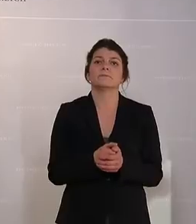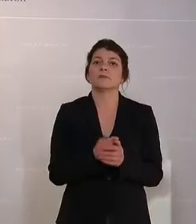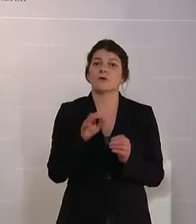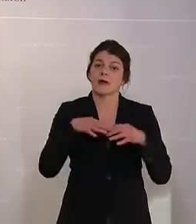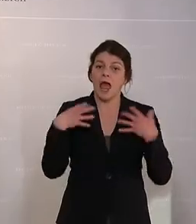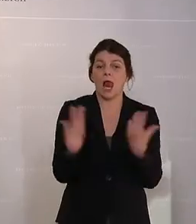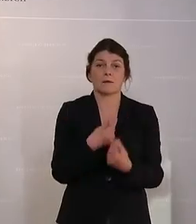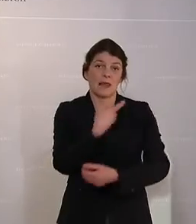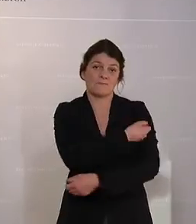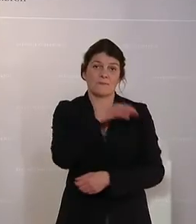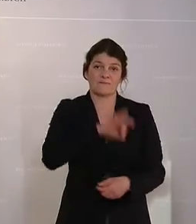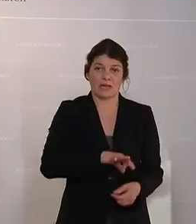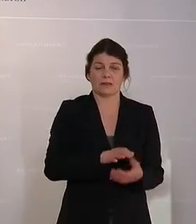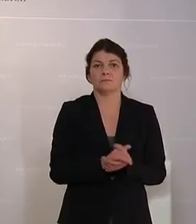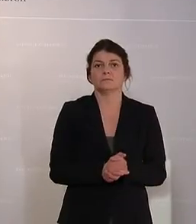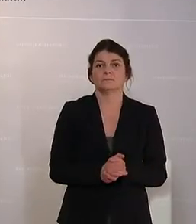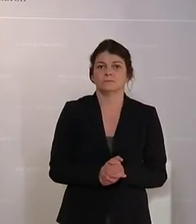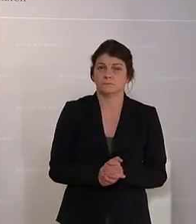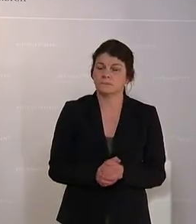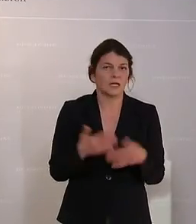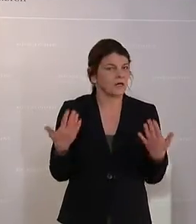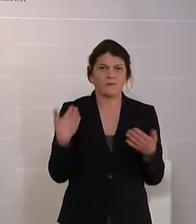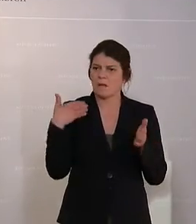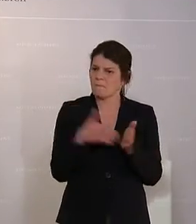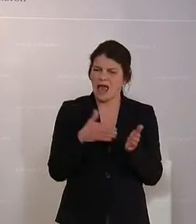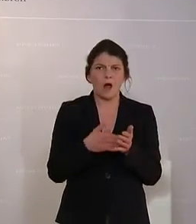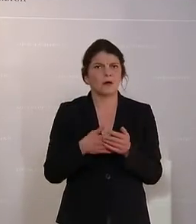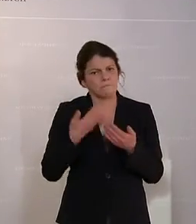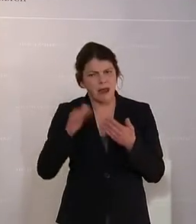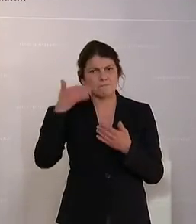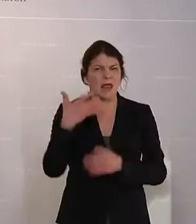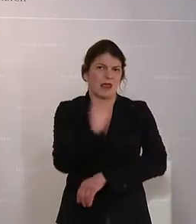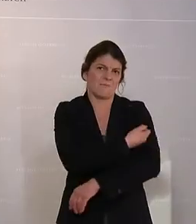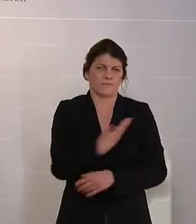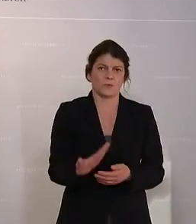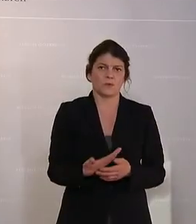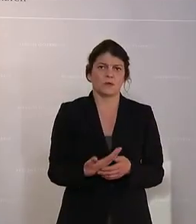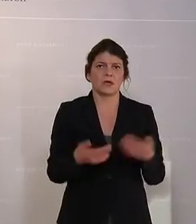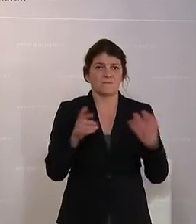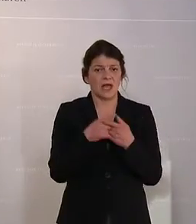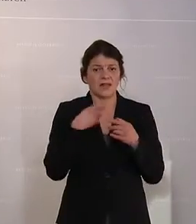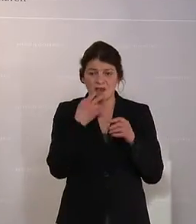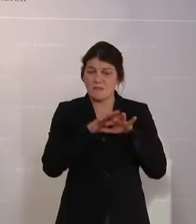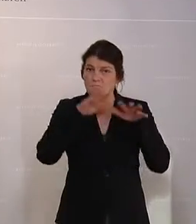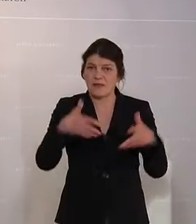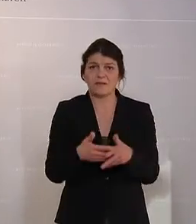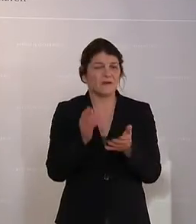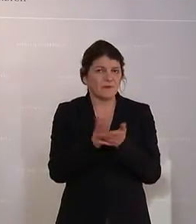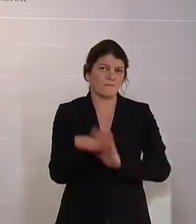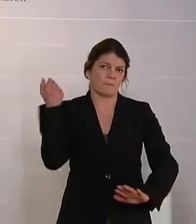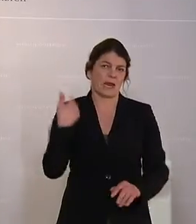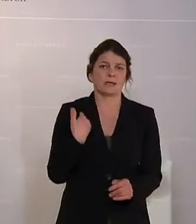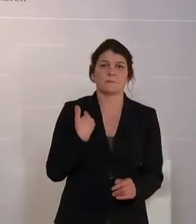allgemeine Impfpflicht, denn wir brauchen einfach eine höhere Durchimpfungsrate, wenn wir die Pandemie hinter uns lassen wollen.